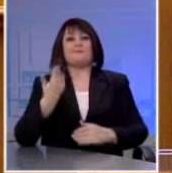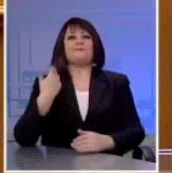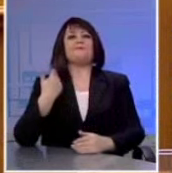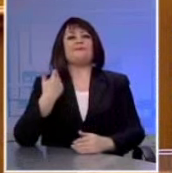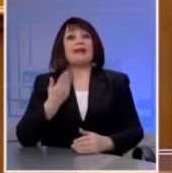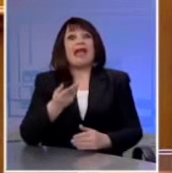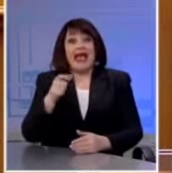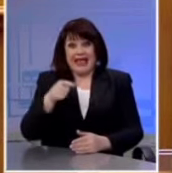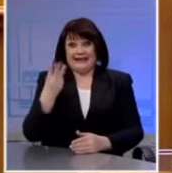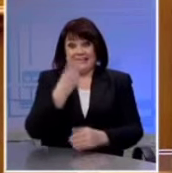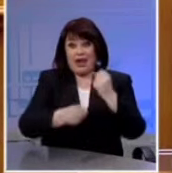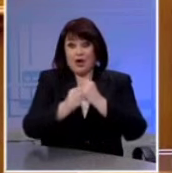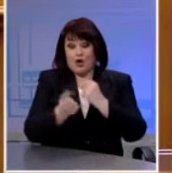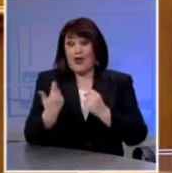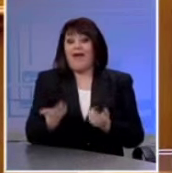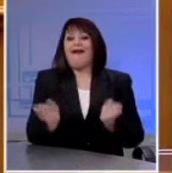η συγκάλυψη.